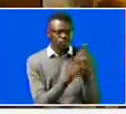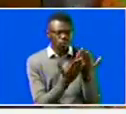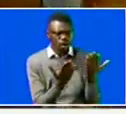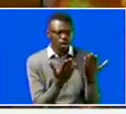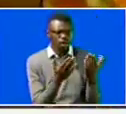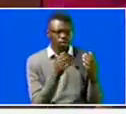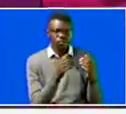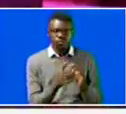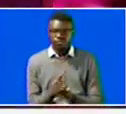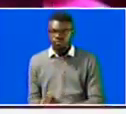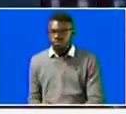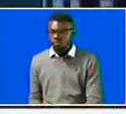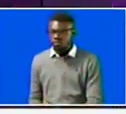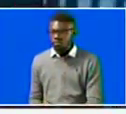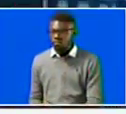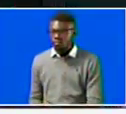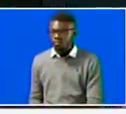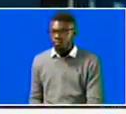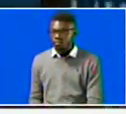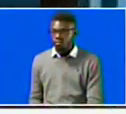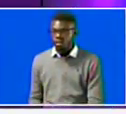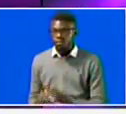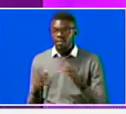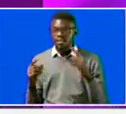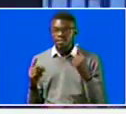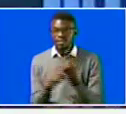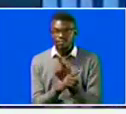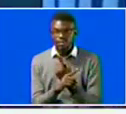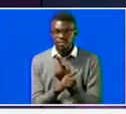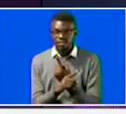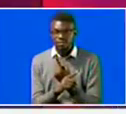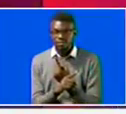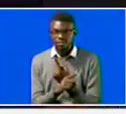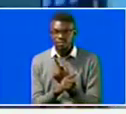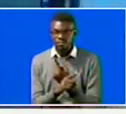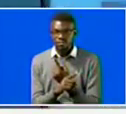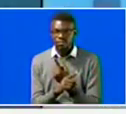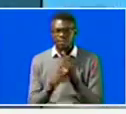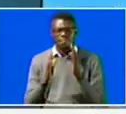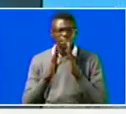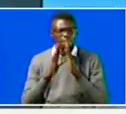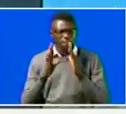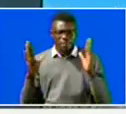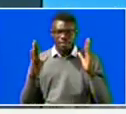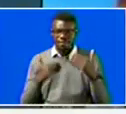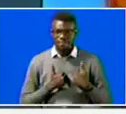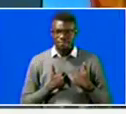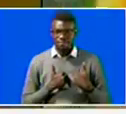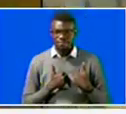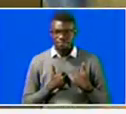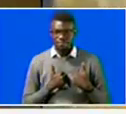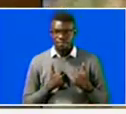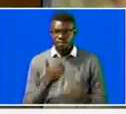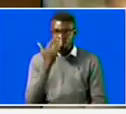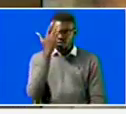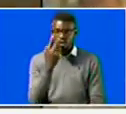kuhusu? Yeah. Upande hiyo tofauti mbili. Kuna tofauti kubwa sana. Juu